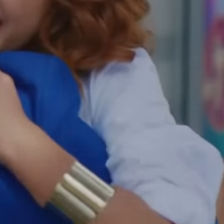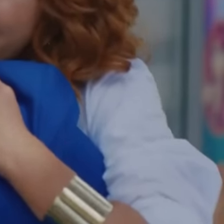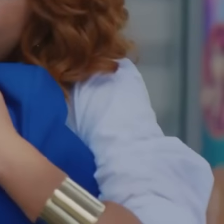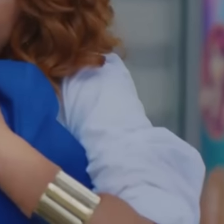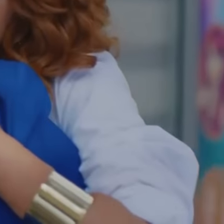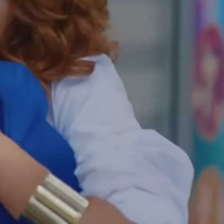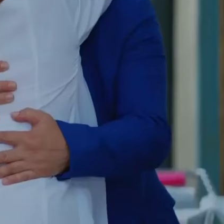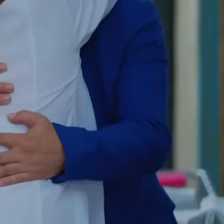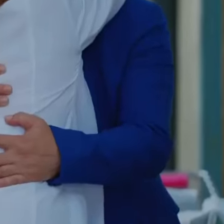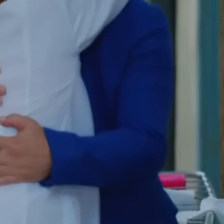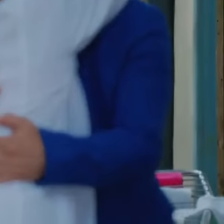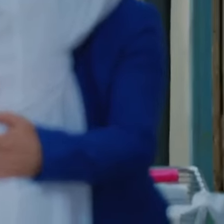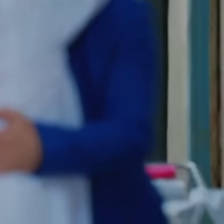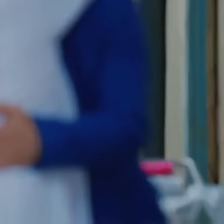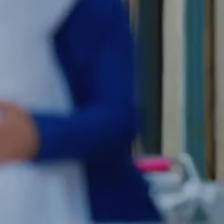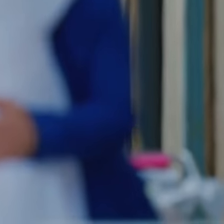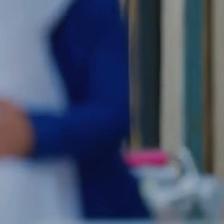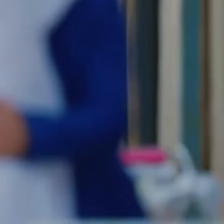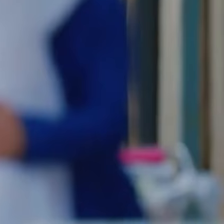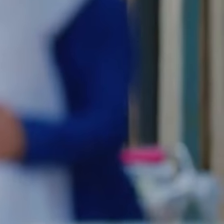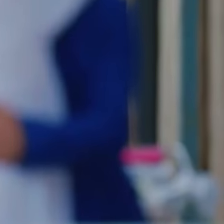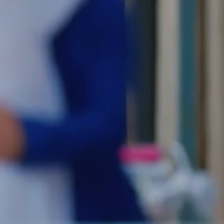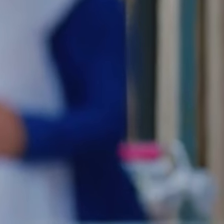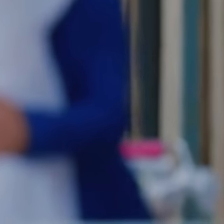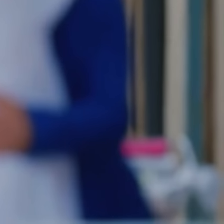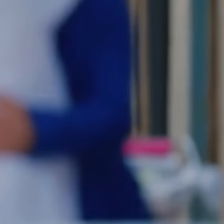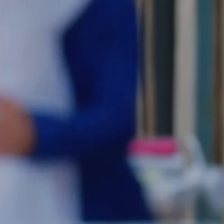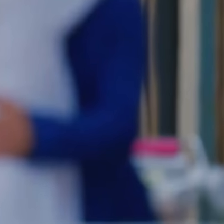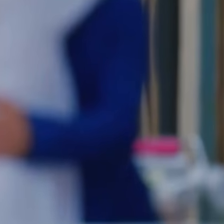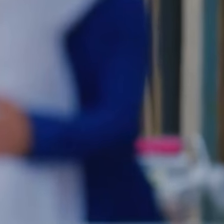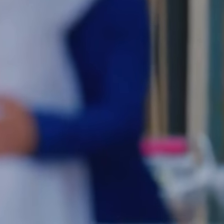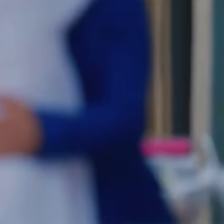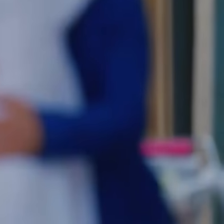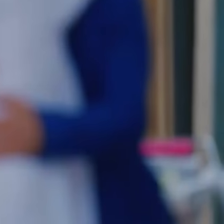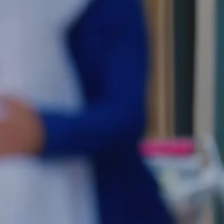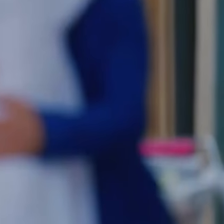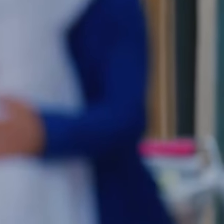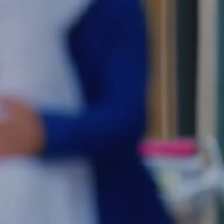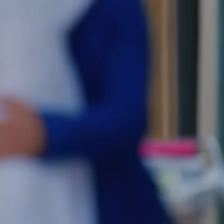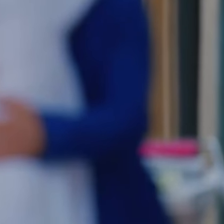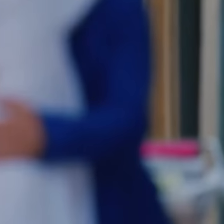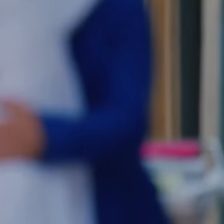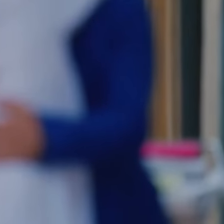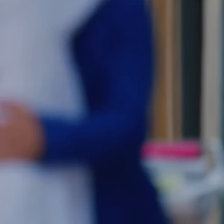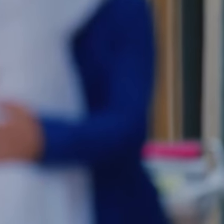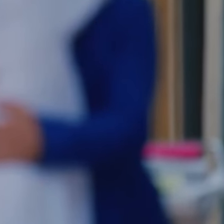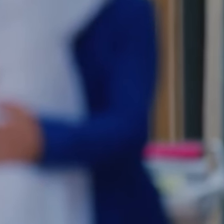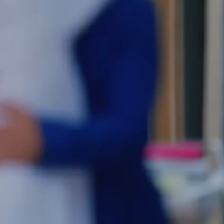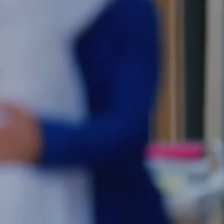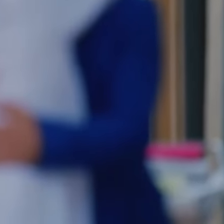Birbirlerine sarılırken Münir'le Adile köşeyi döndü. İkisinin de fark ettiklerinde zaman yavaşladı.